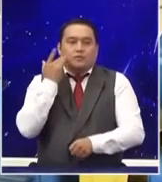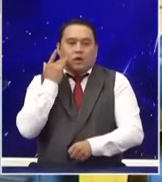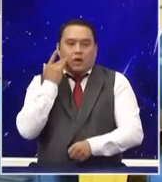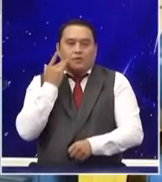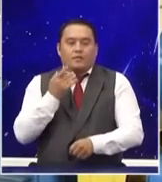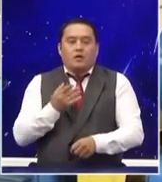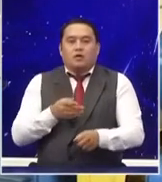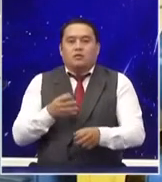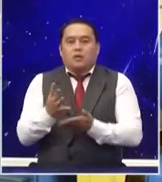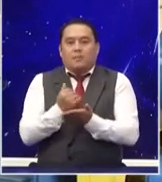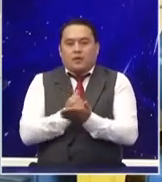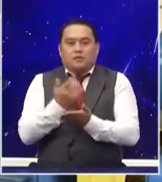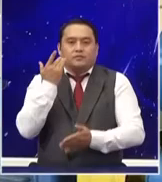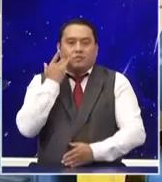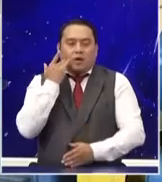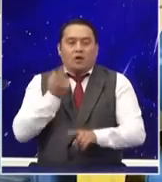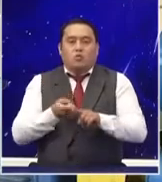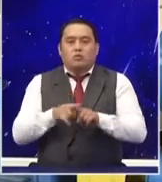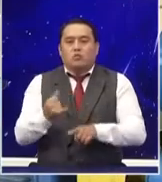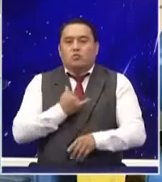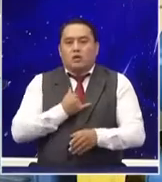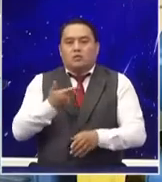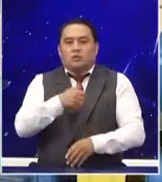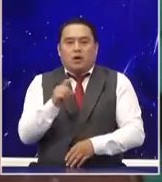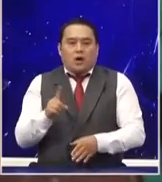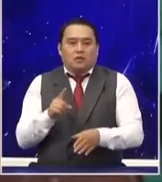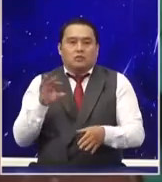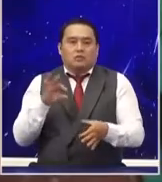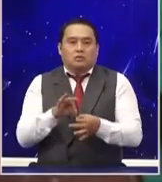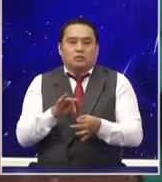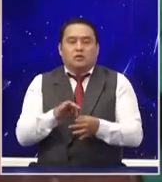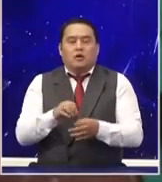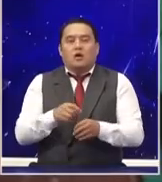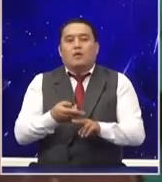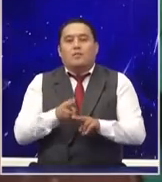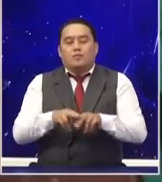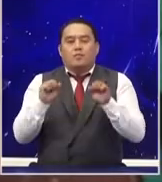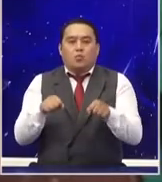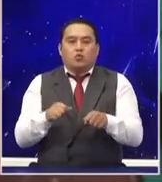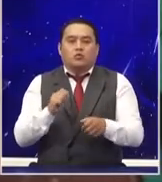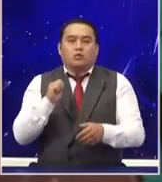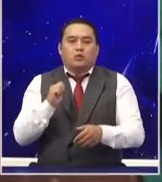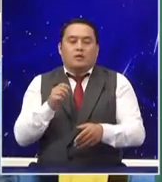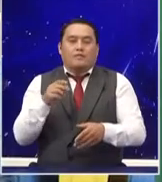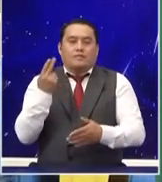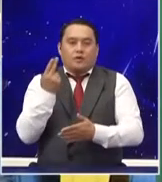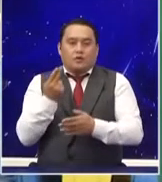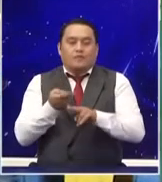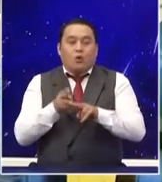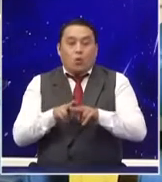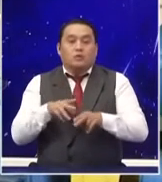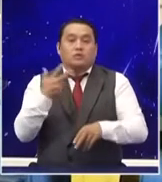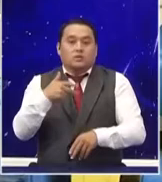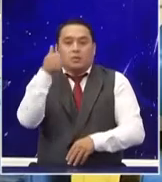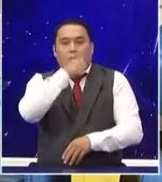отопление, на резерве стоит постоянно. Как у нас, если газ отключается, мы можем перейти на газ, на мазутное отопление. Числа 30-го, это